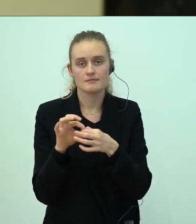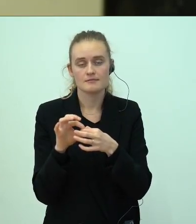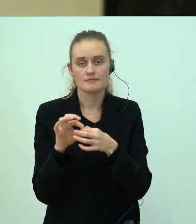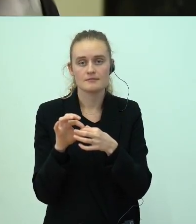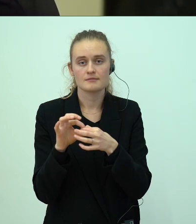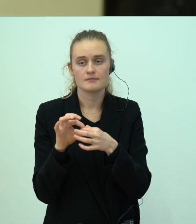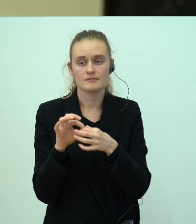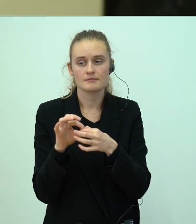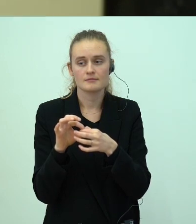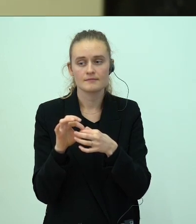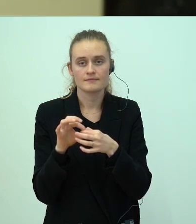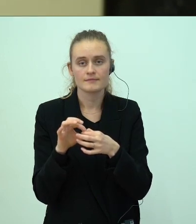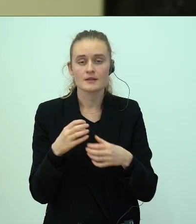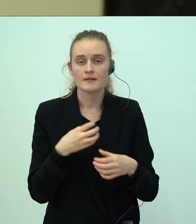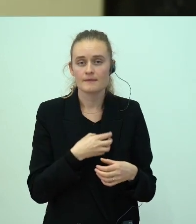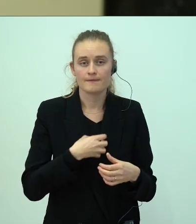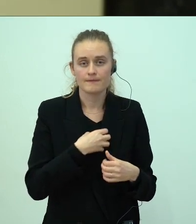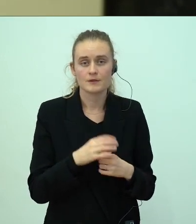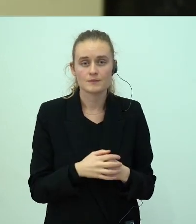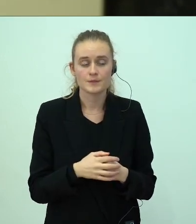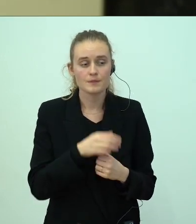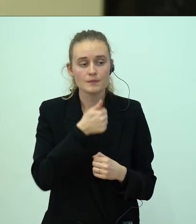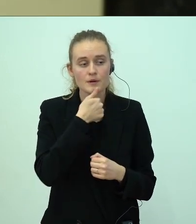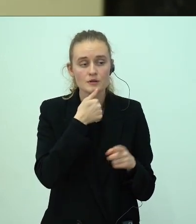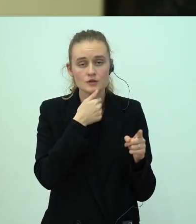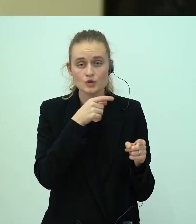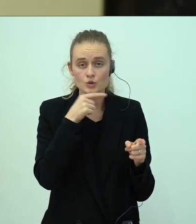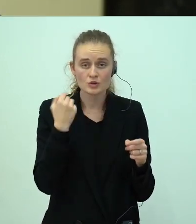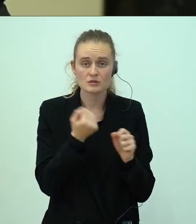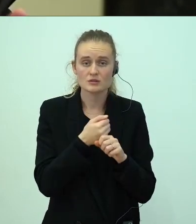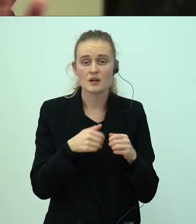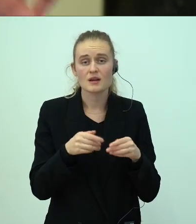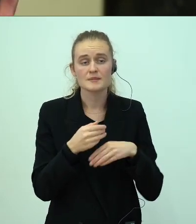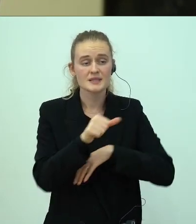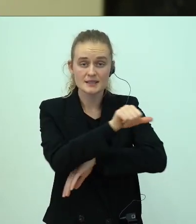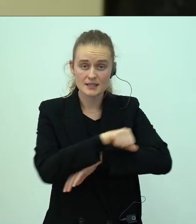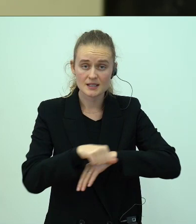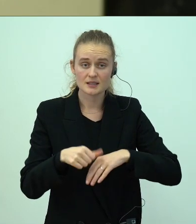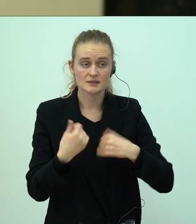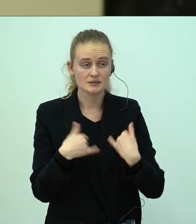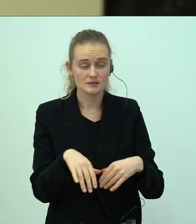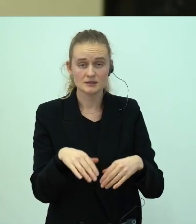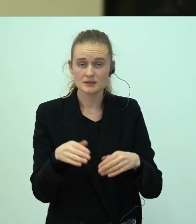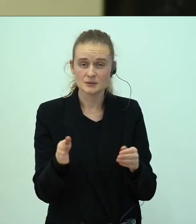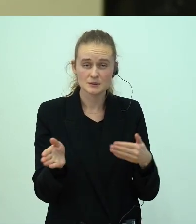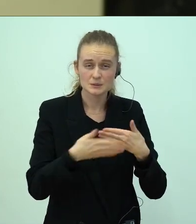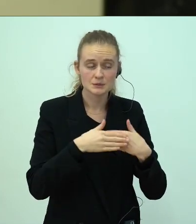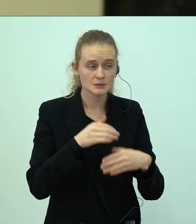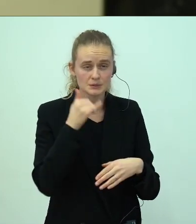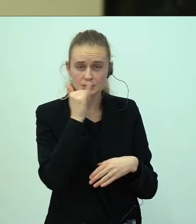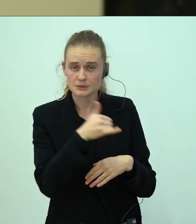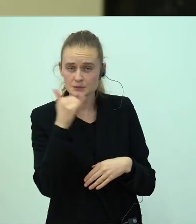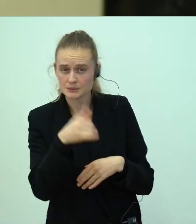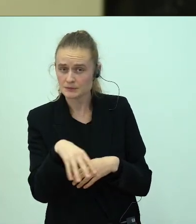suvienyti. Tas pats pasakytina ir kai kalbame apie rusus, ar turėtume uždaryti sienas visiems rusams ar ne. Panašios diskusijos vyko ir